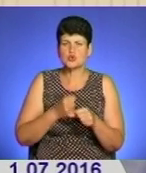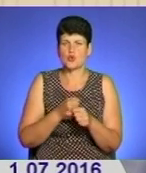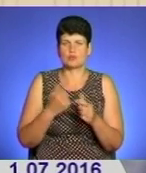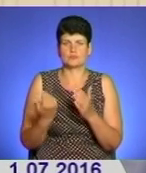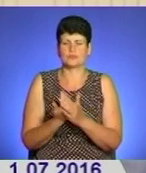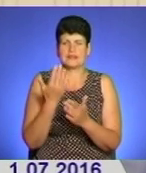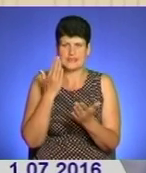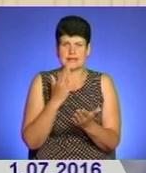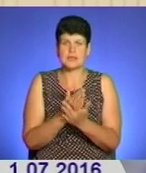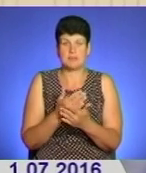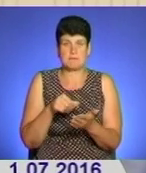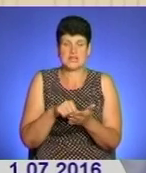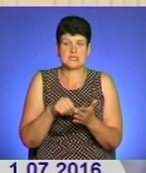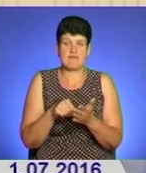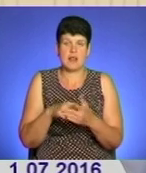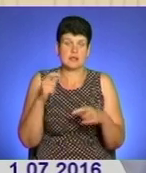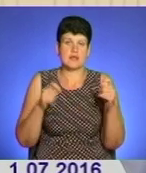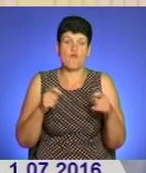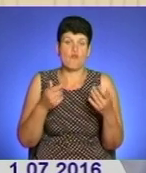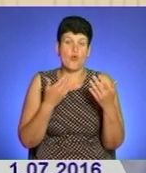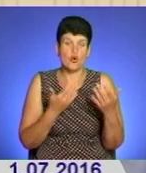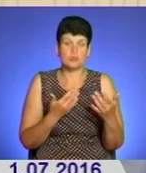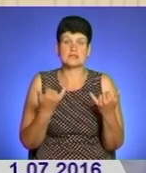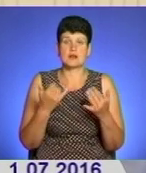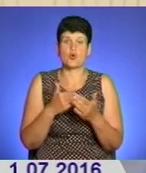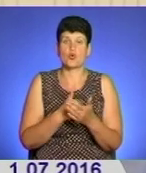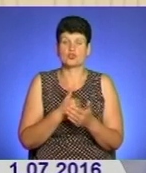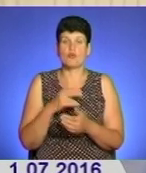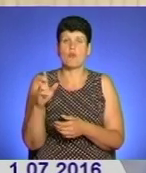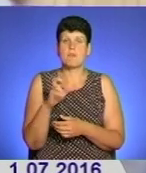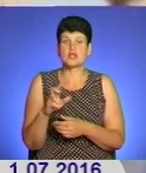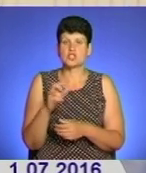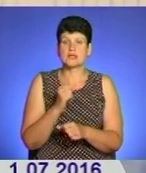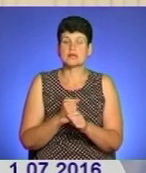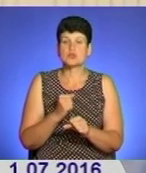представляли на форумі. Зараз ми хочемо в Бережанах зробити,